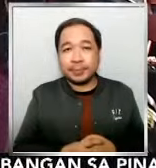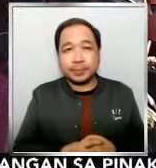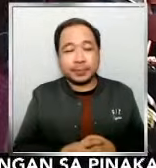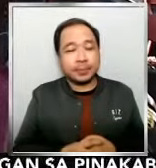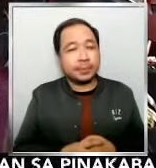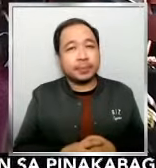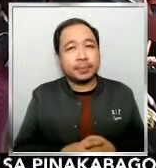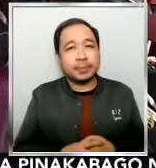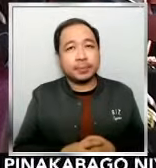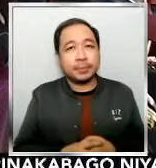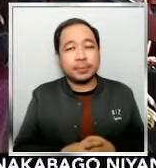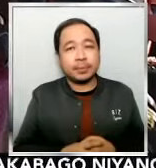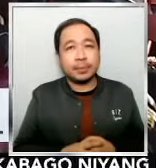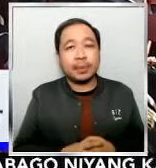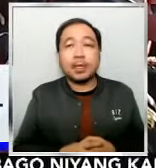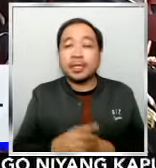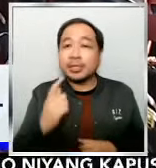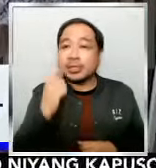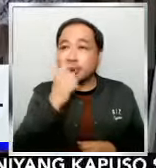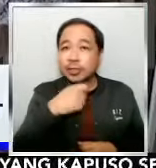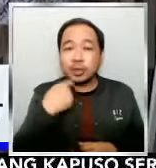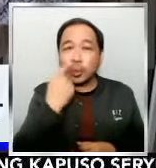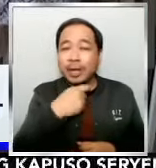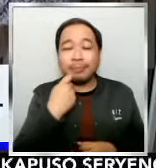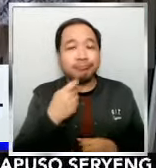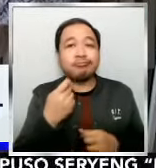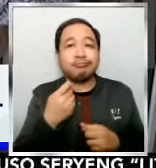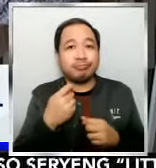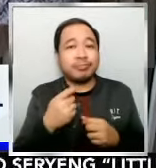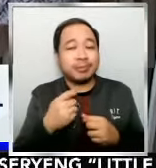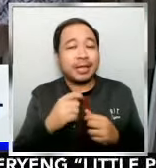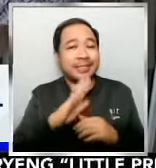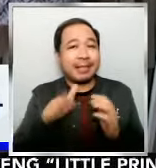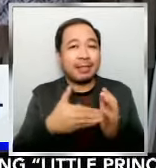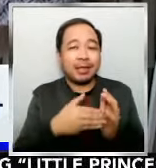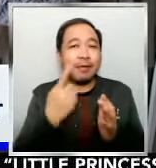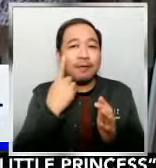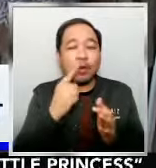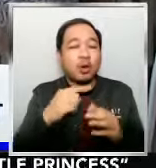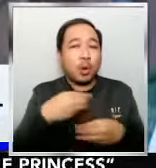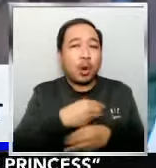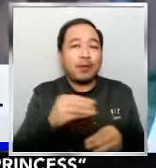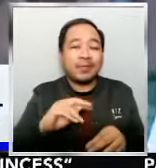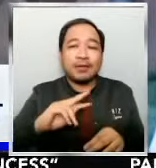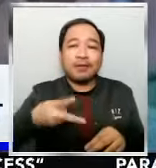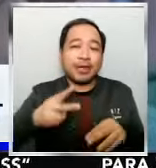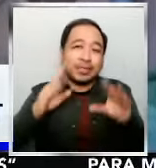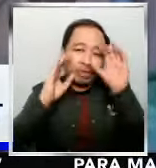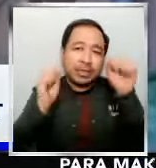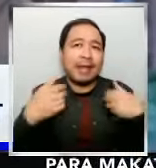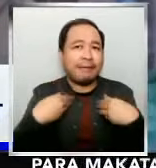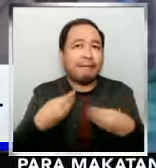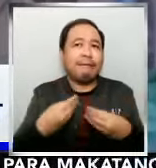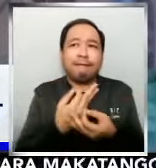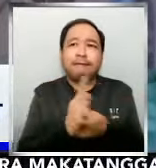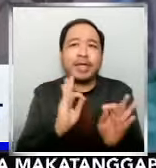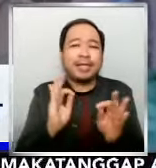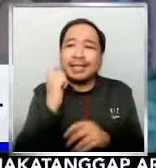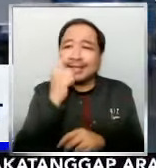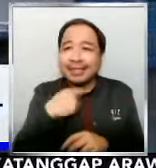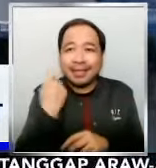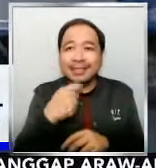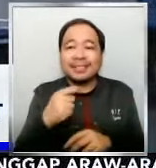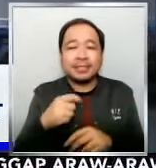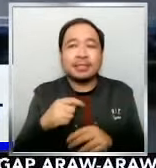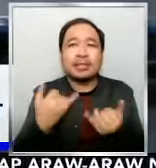Maagang pinilahan ng swab cab ng Office of the Vice President na nagbigay ng libreng antigen test sa Tandang Zora, Quezon City. Sa 410 na swinab ngayong